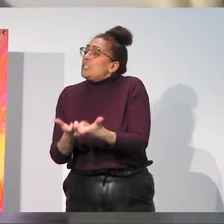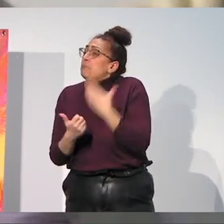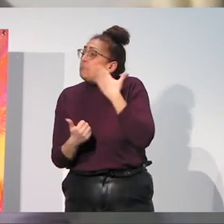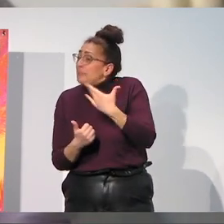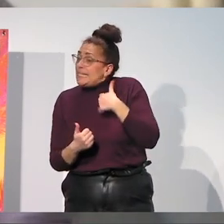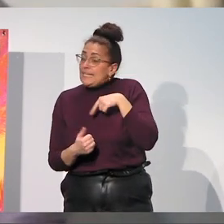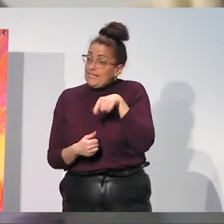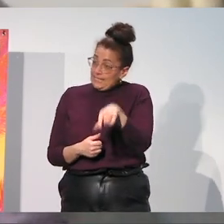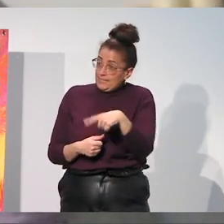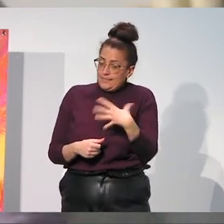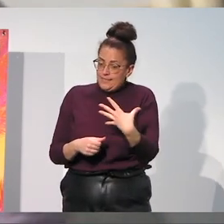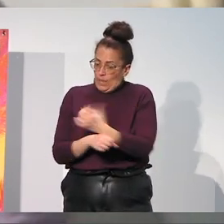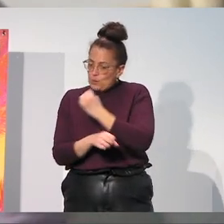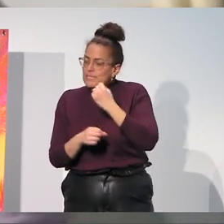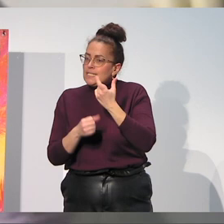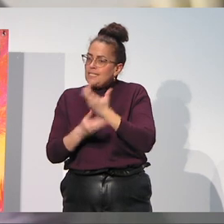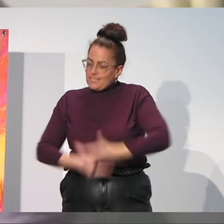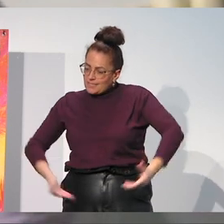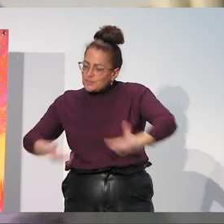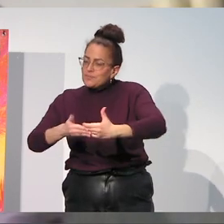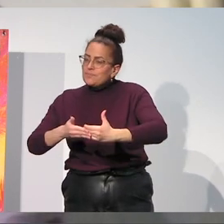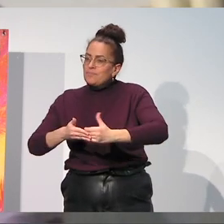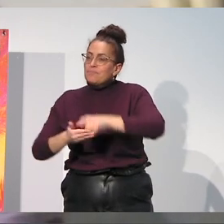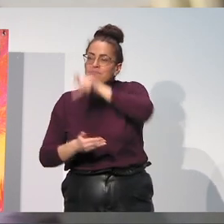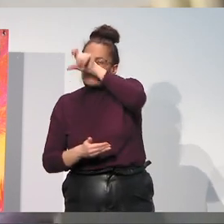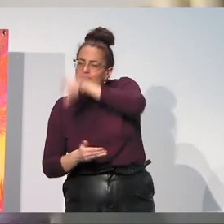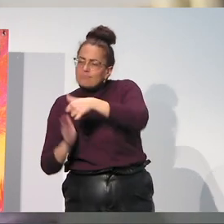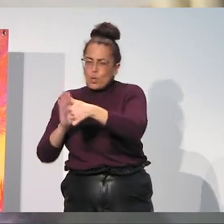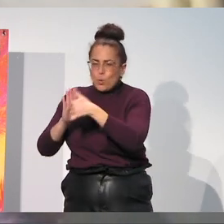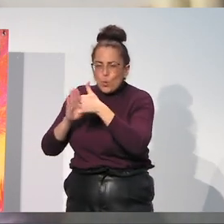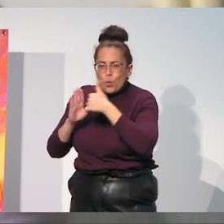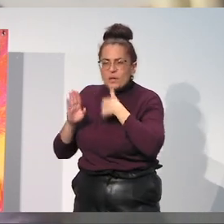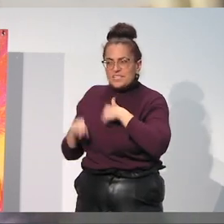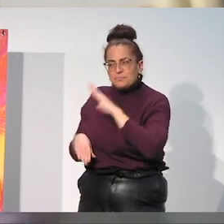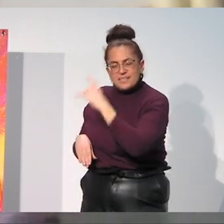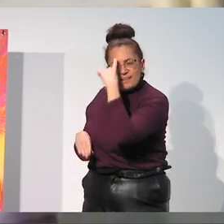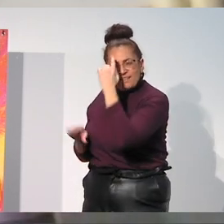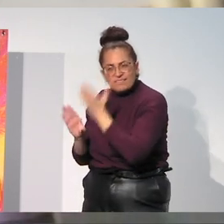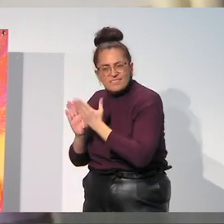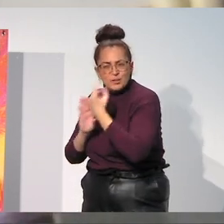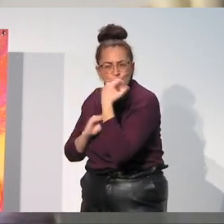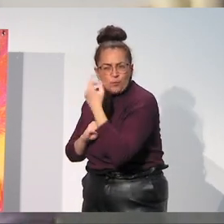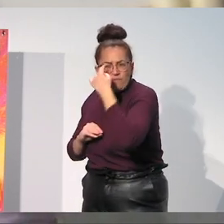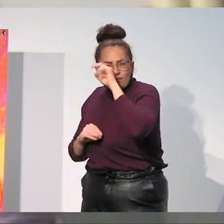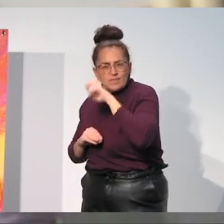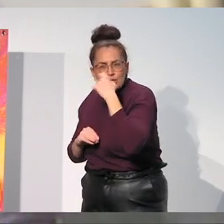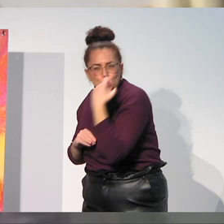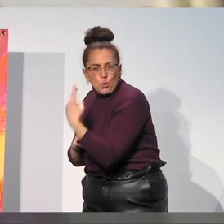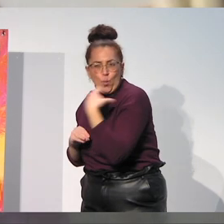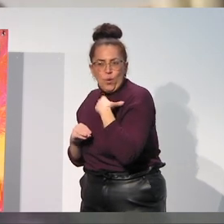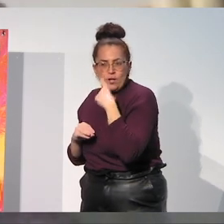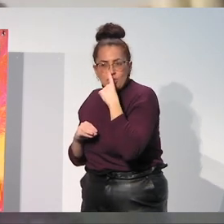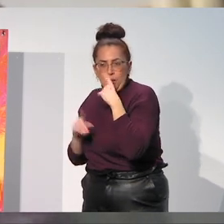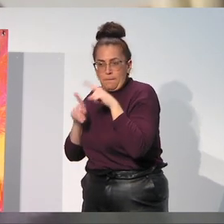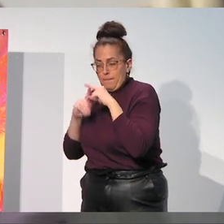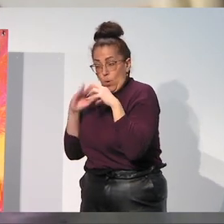scène qui réduit parfaitement la psychologie d'un personnage, qui trouve la molécule fondamentale d'un homme, eh bien,